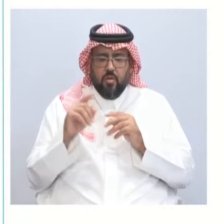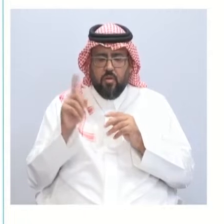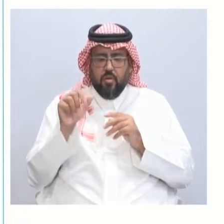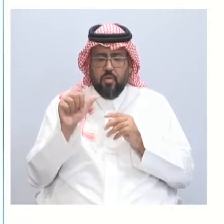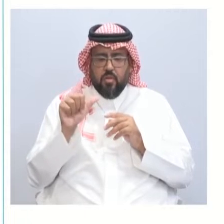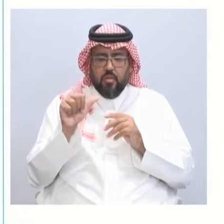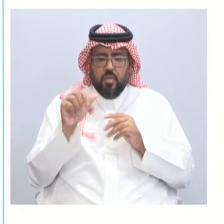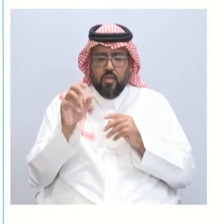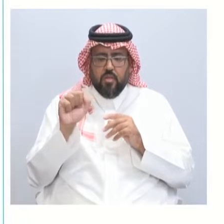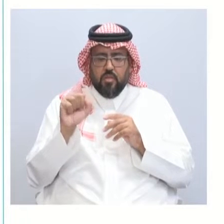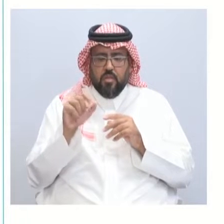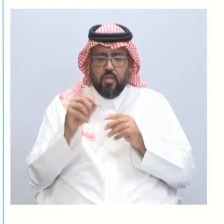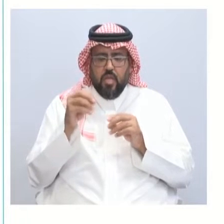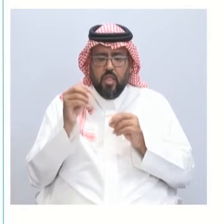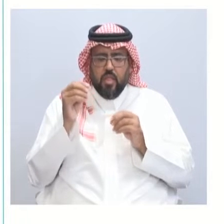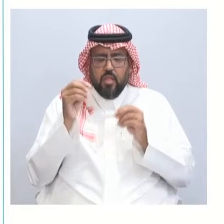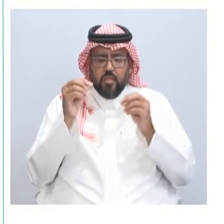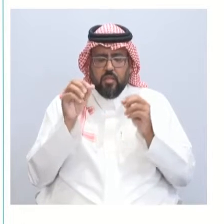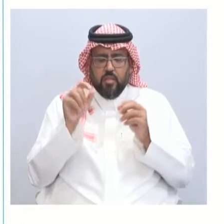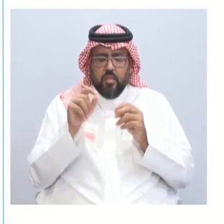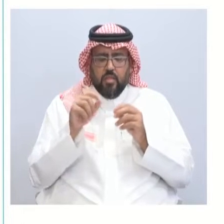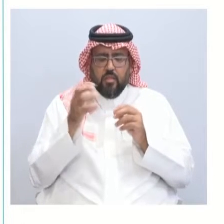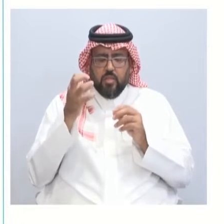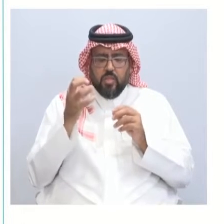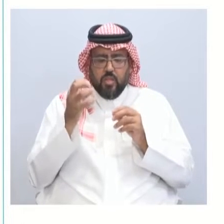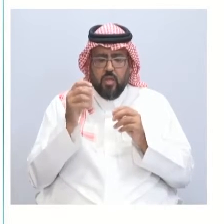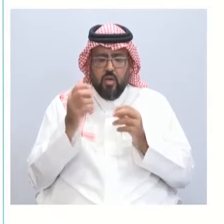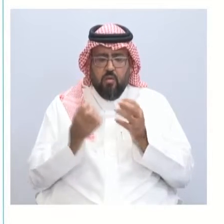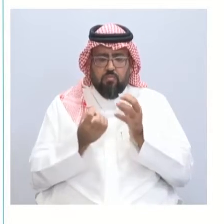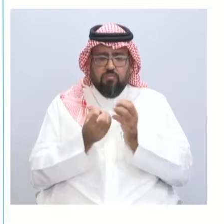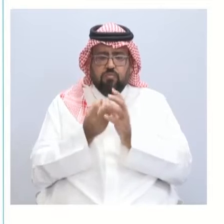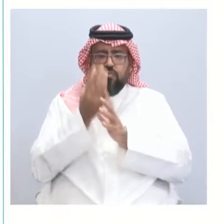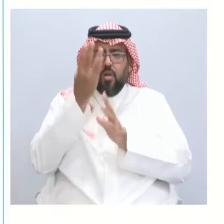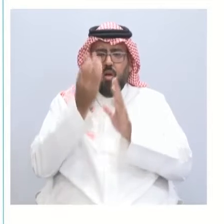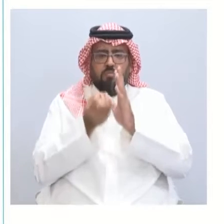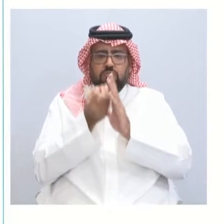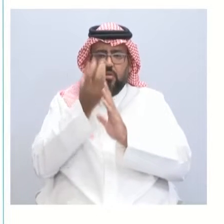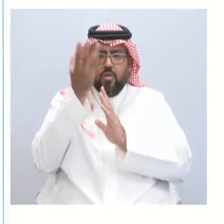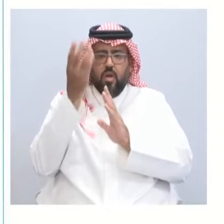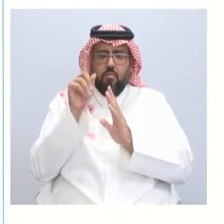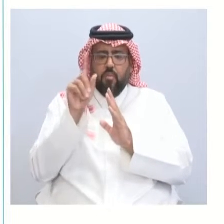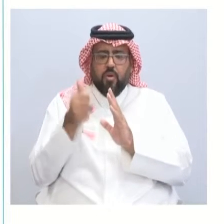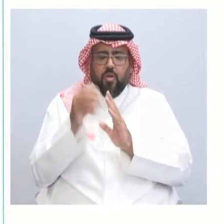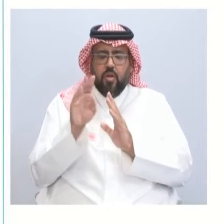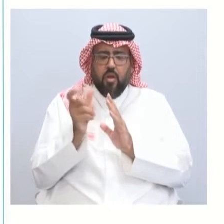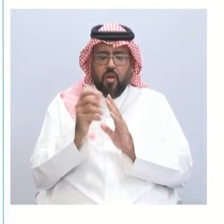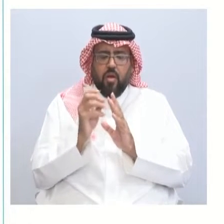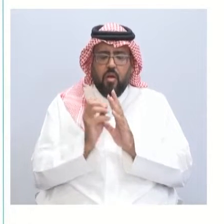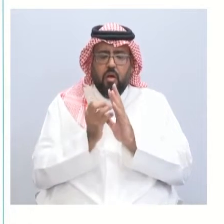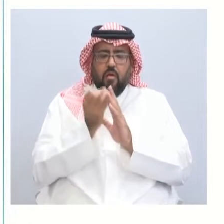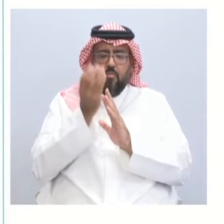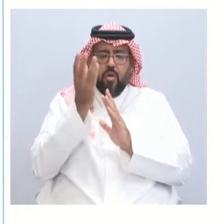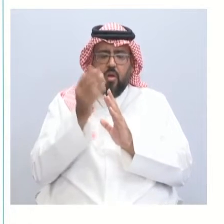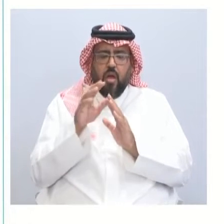في الاماكن اللي هنا هو صخور بركانيه صخور بركانيه ومنطقه